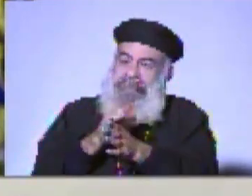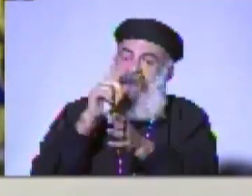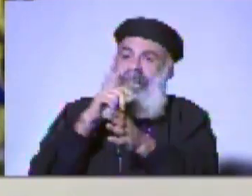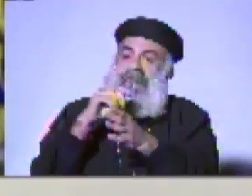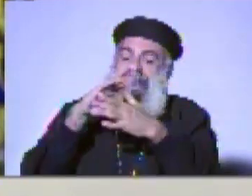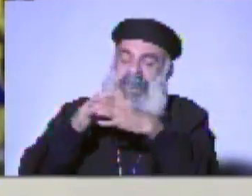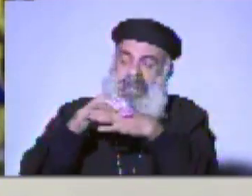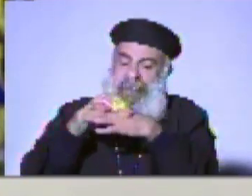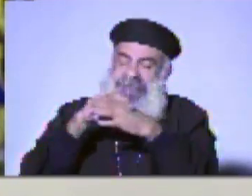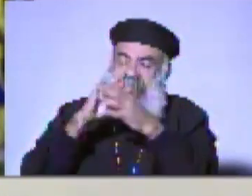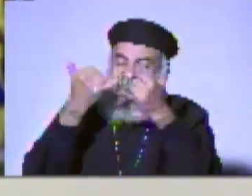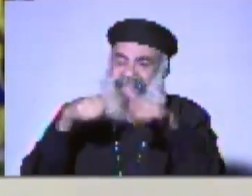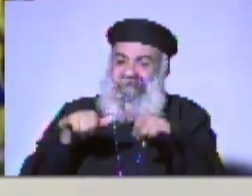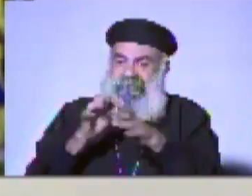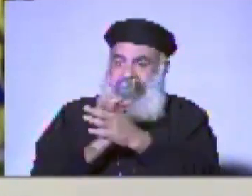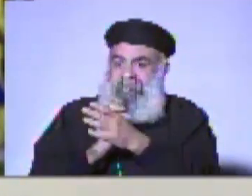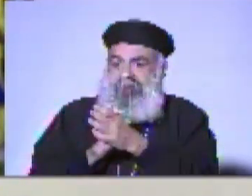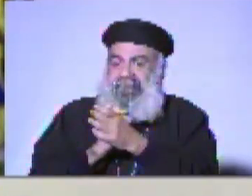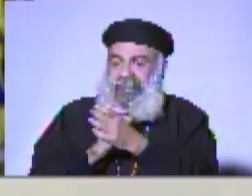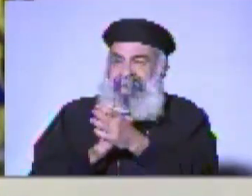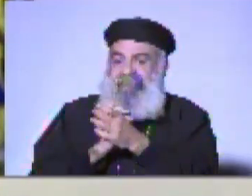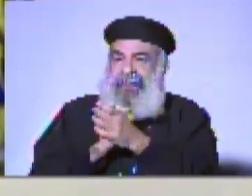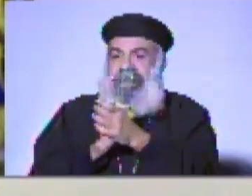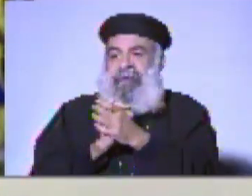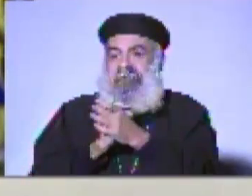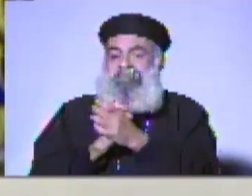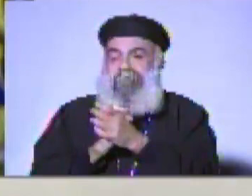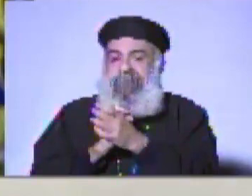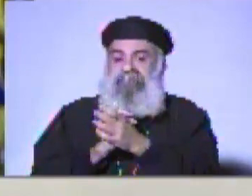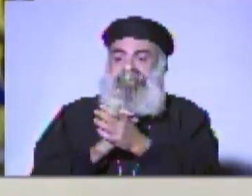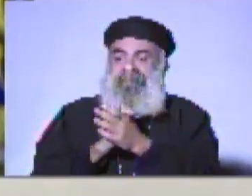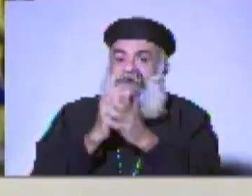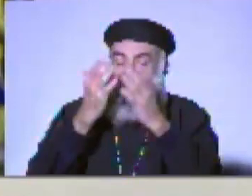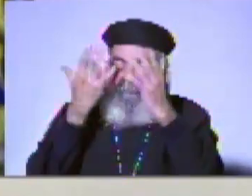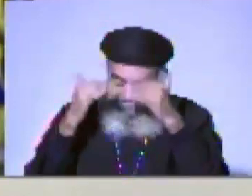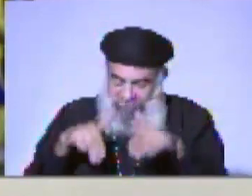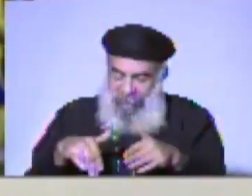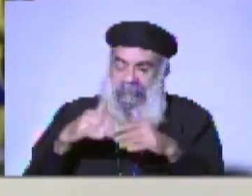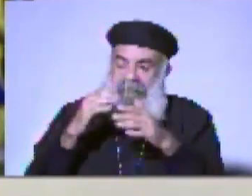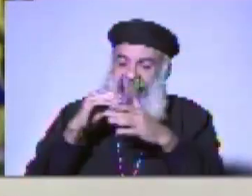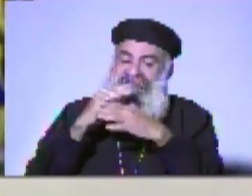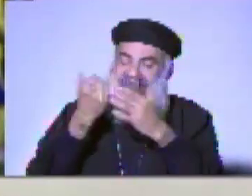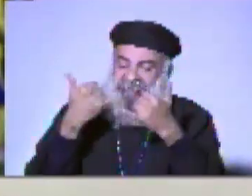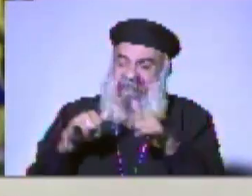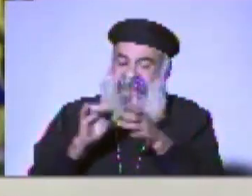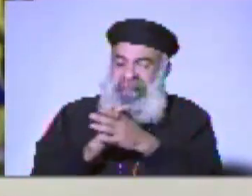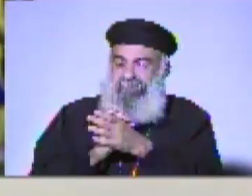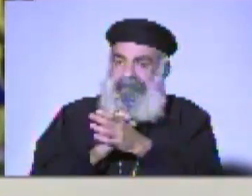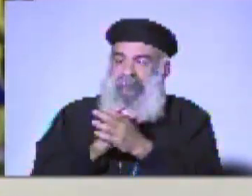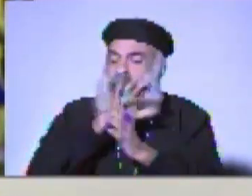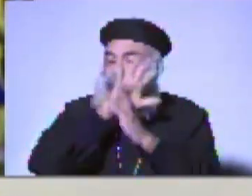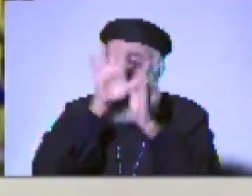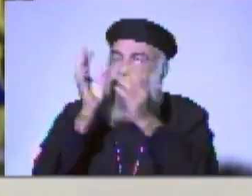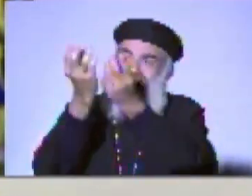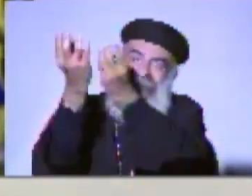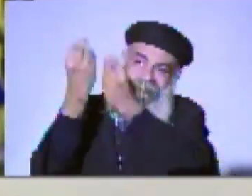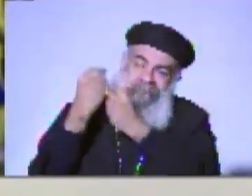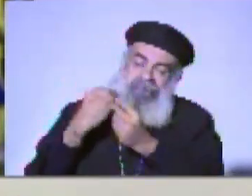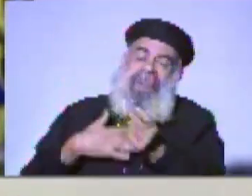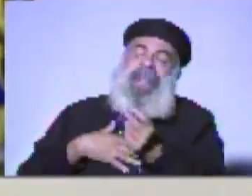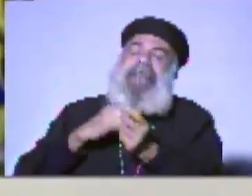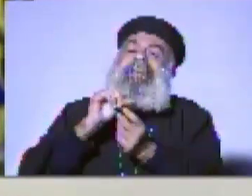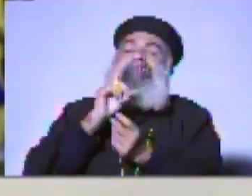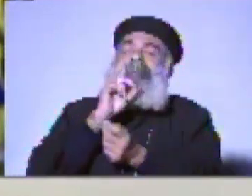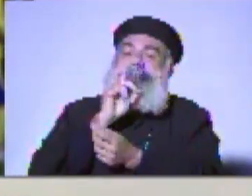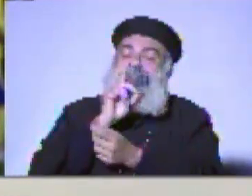والجسد اللي فيه فساد لان احنا جسدنا فيه فساد كل ده جاي لنا من فين من